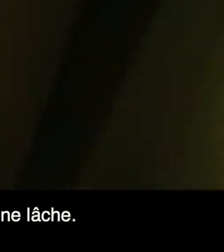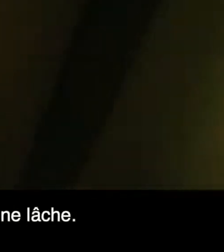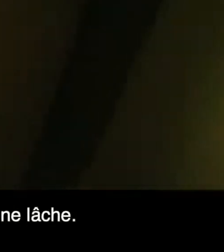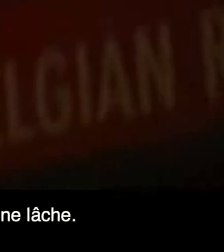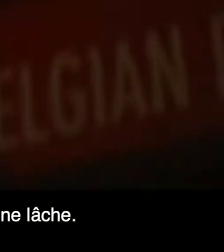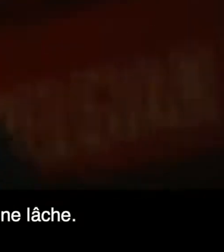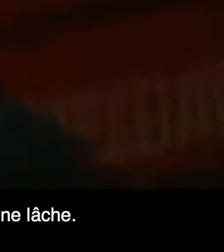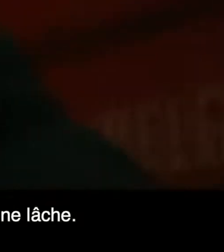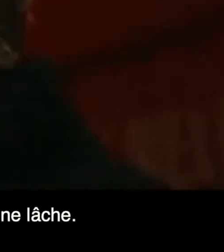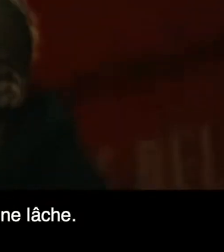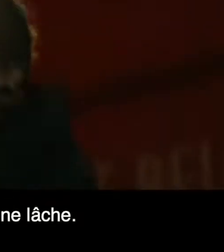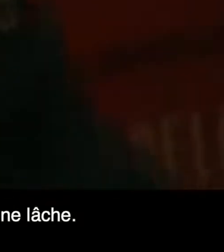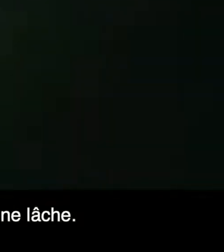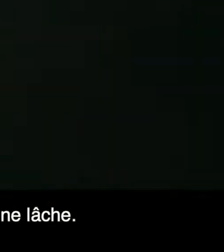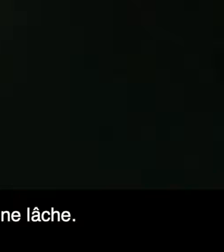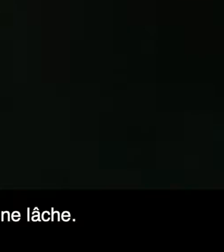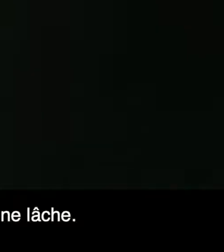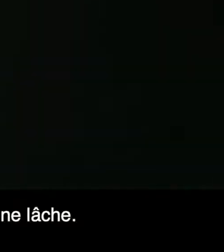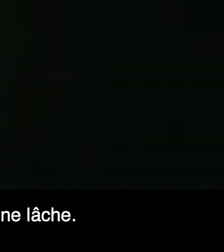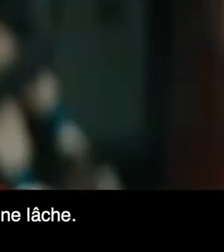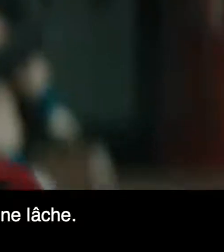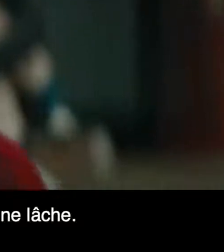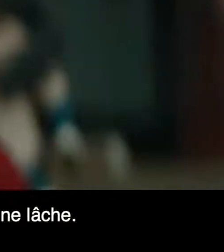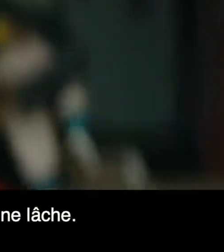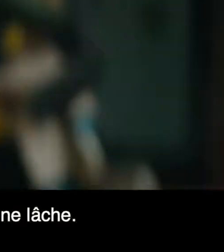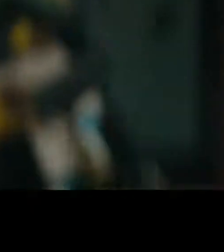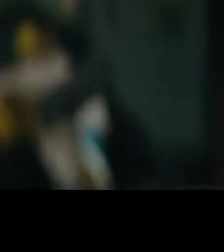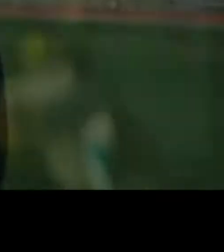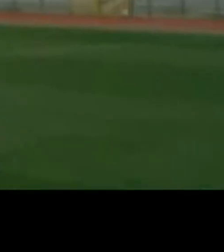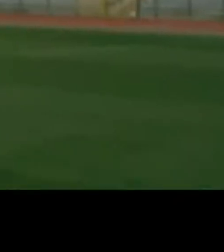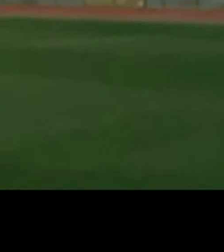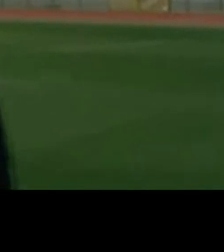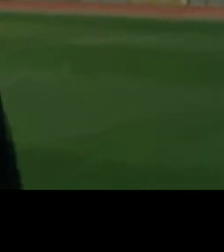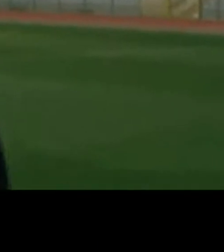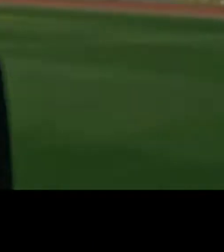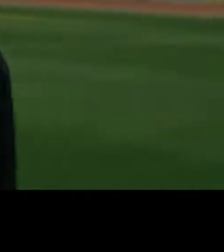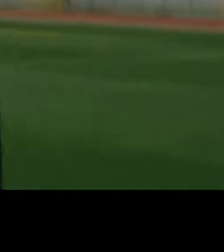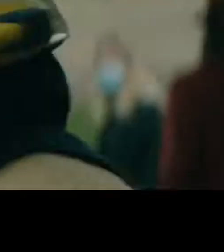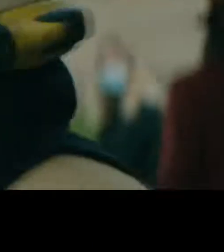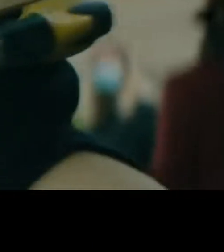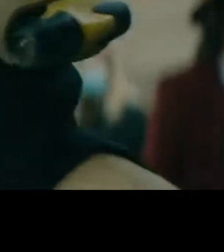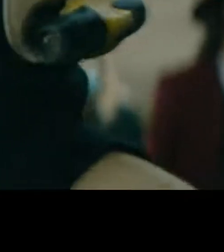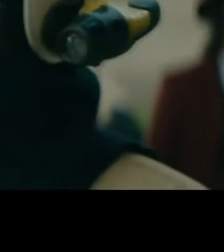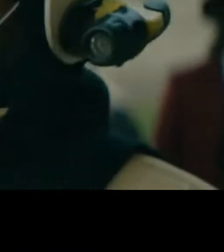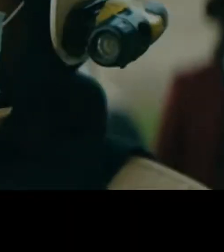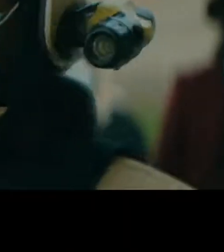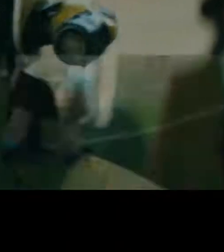Dans une équipe, on ne lâche personne. Et personne ne lâche. C'est ça, une vraie équipe.